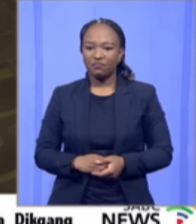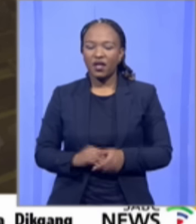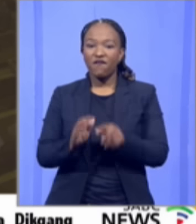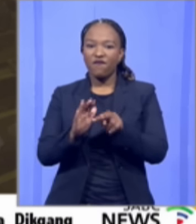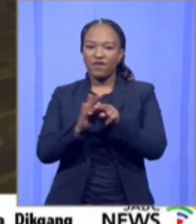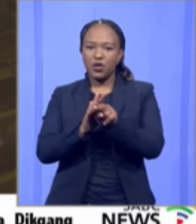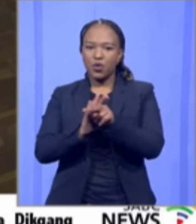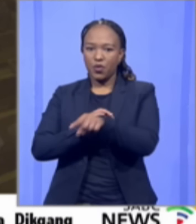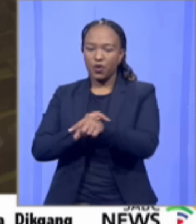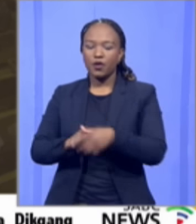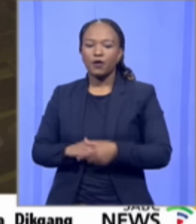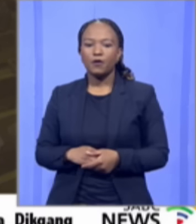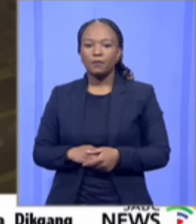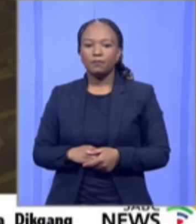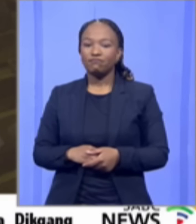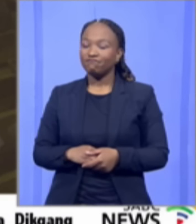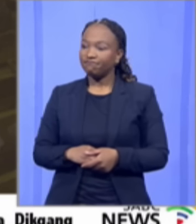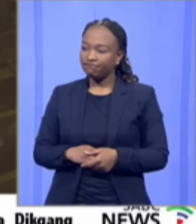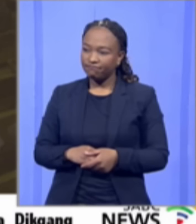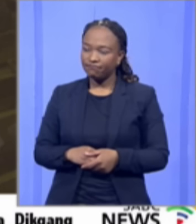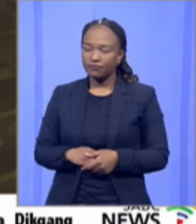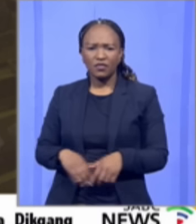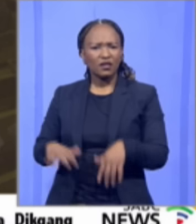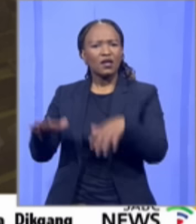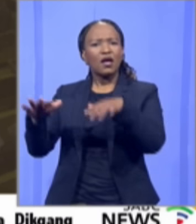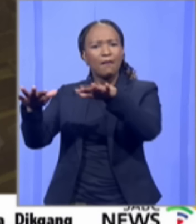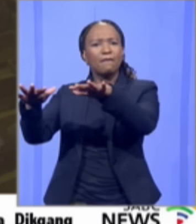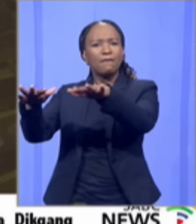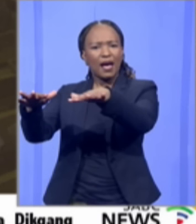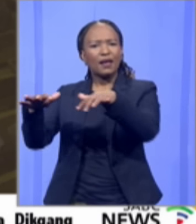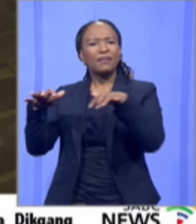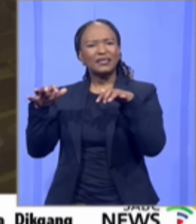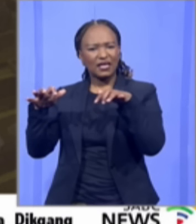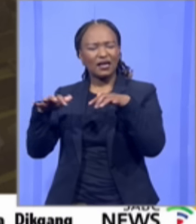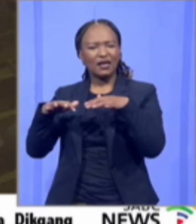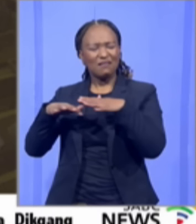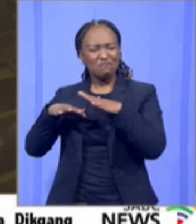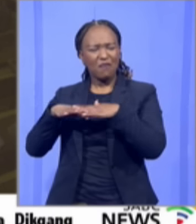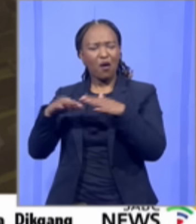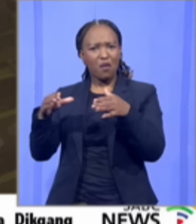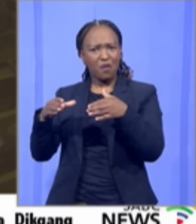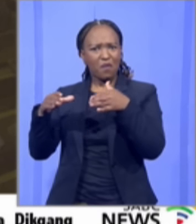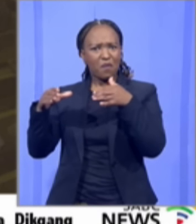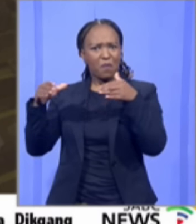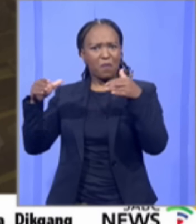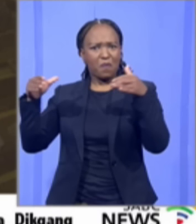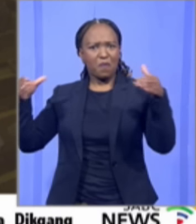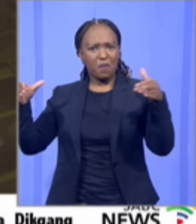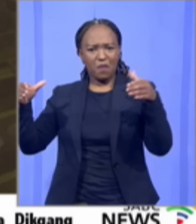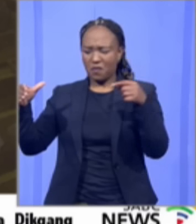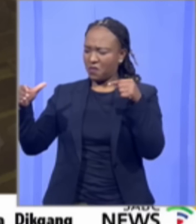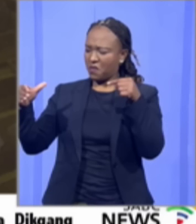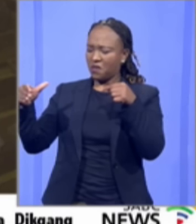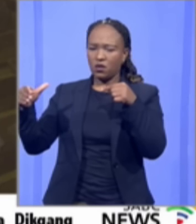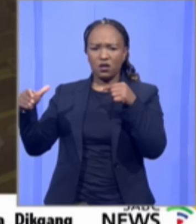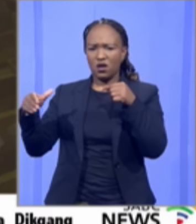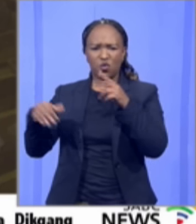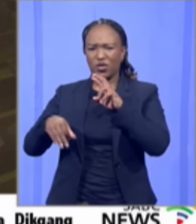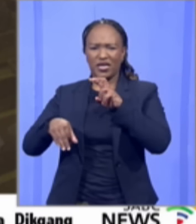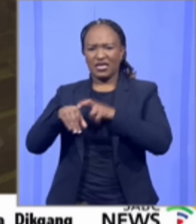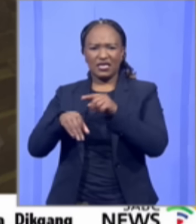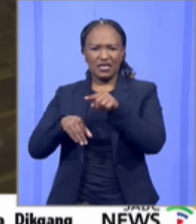Koketso ya maloko a palamente tota o ne e sa tlhokegale gonne seno se tlile go aba rona ba duela lekgetho ga mmogo le dituelo tsa rona.